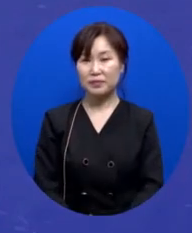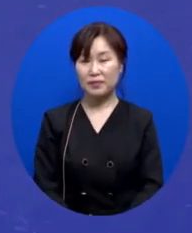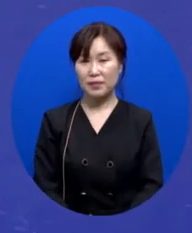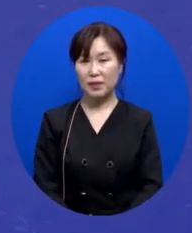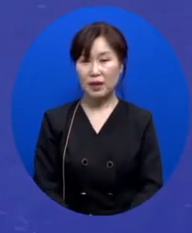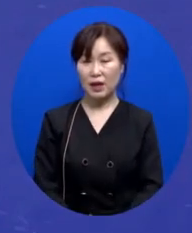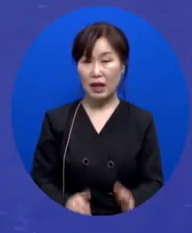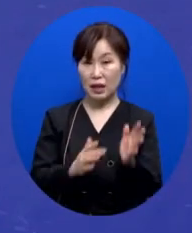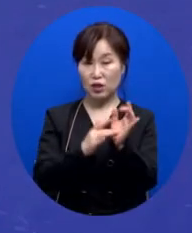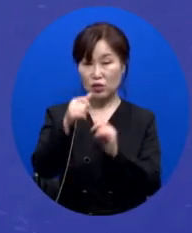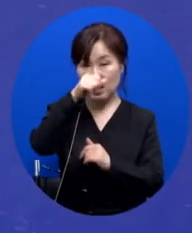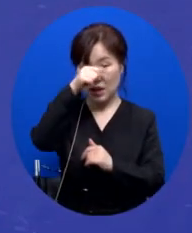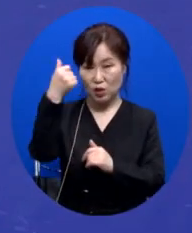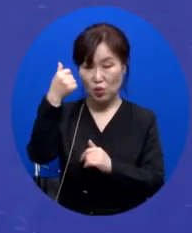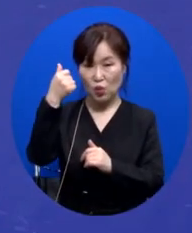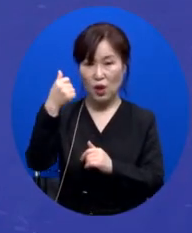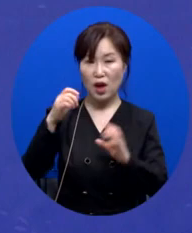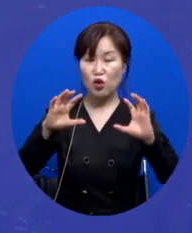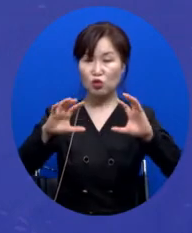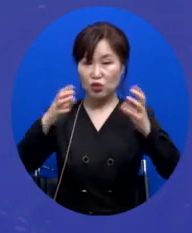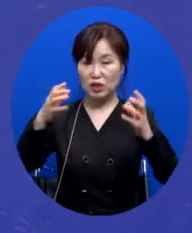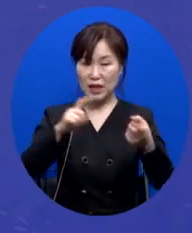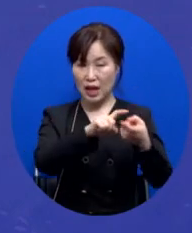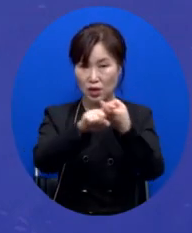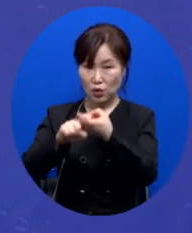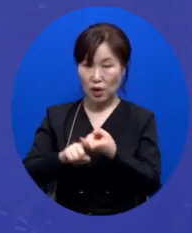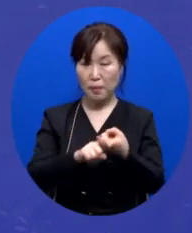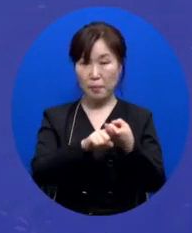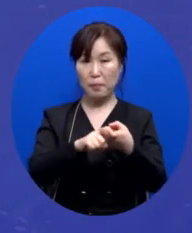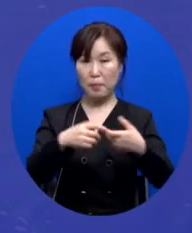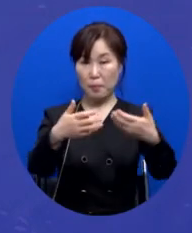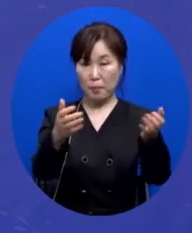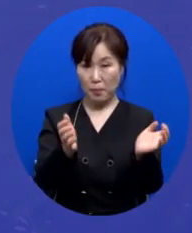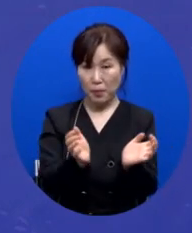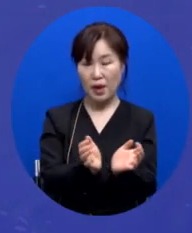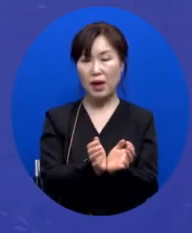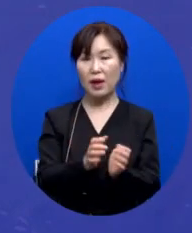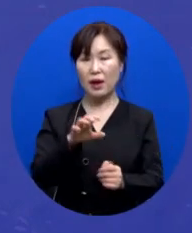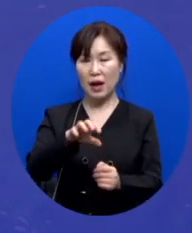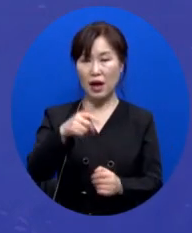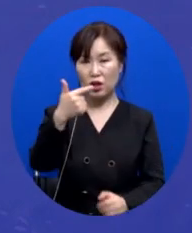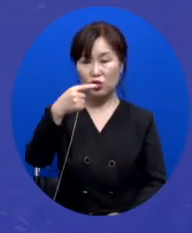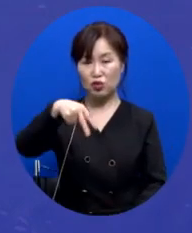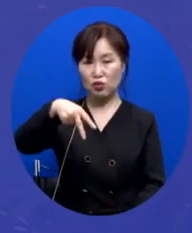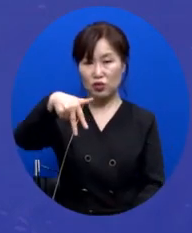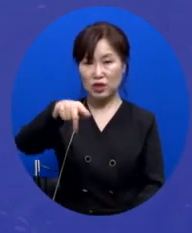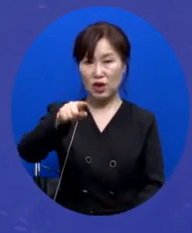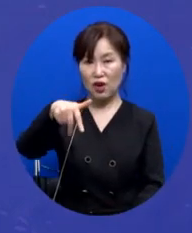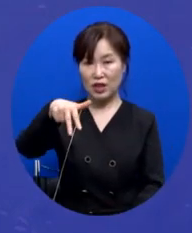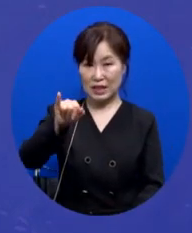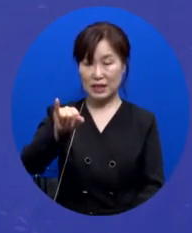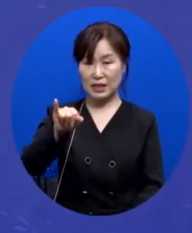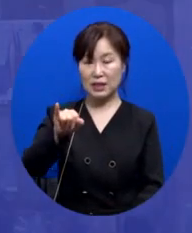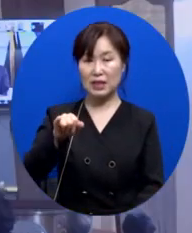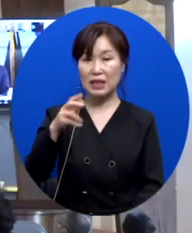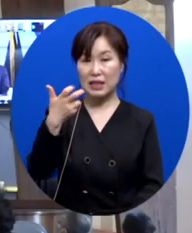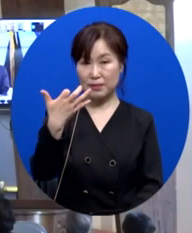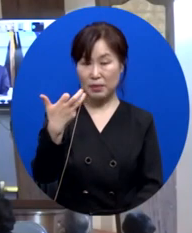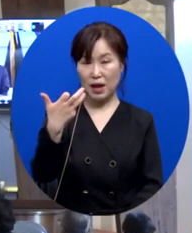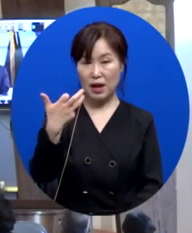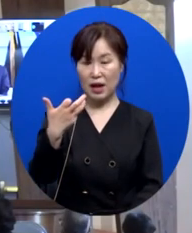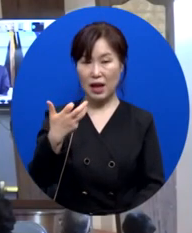예수교장로회 국제 연합 총회 가 뉴저지 트렌 톤 장로 교회에서 18회 정기총회 를 개최했습니다